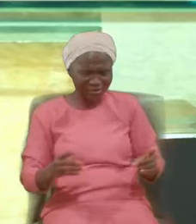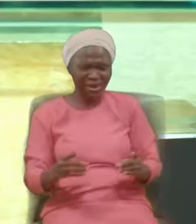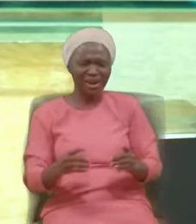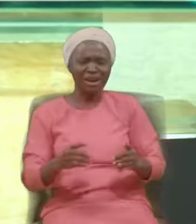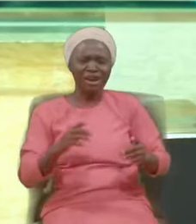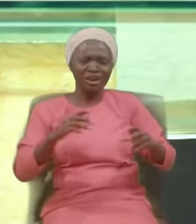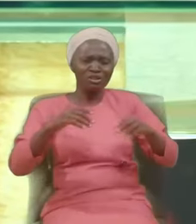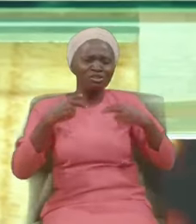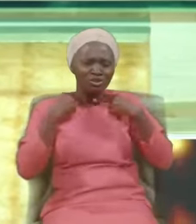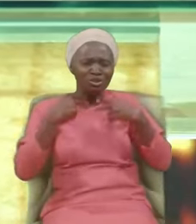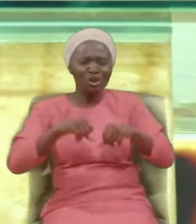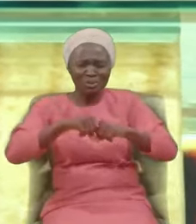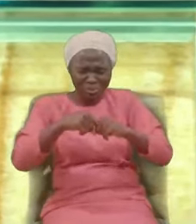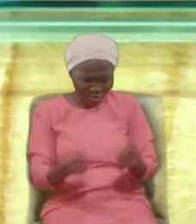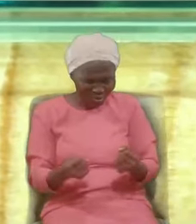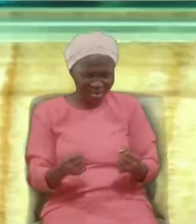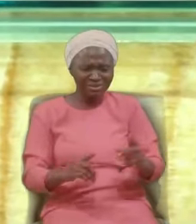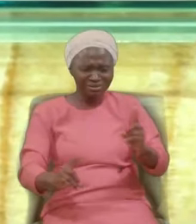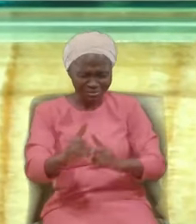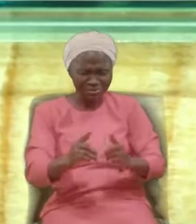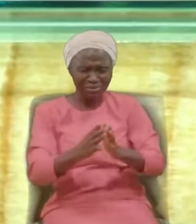Le joug est brisé.